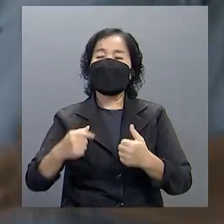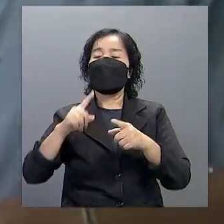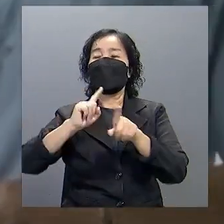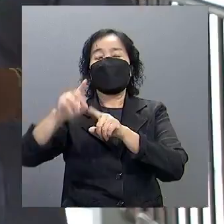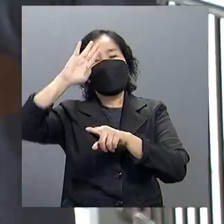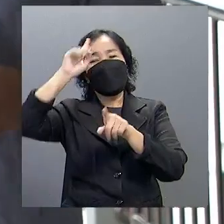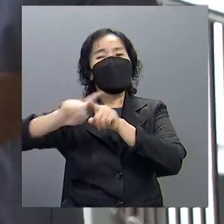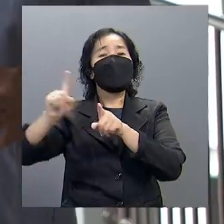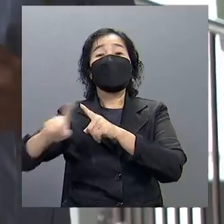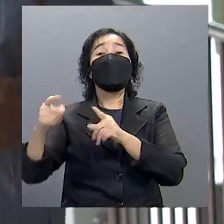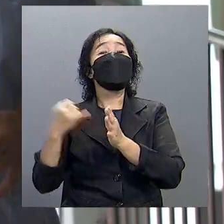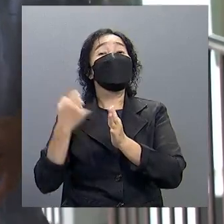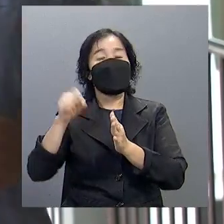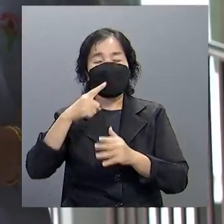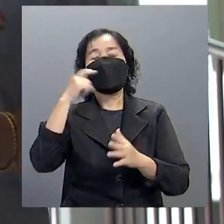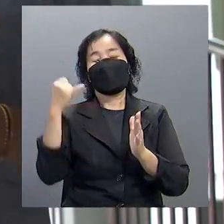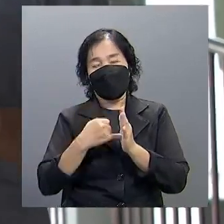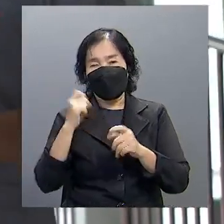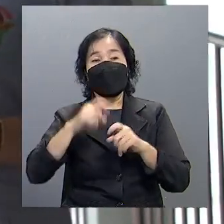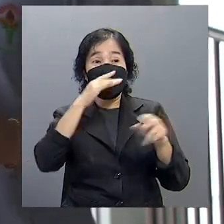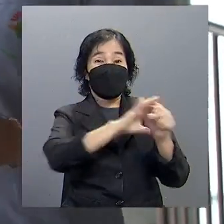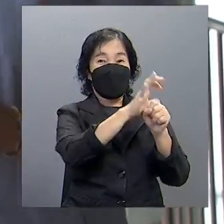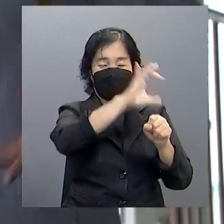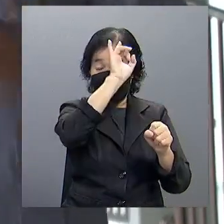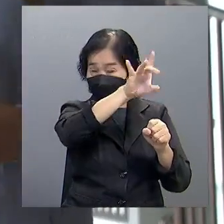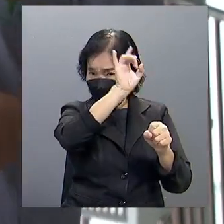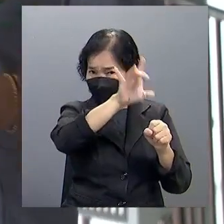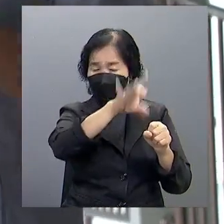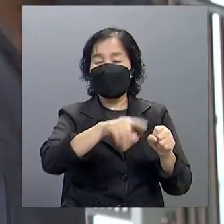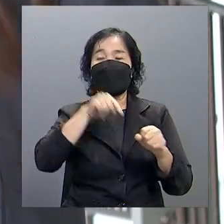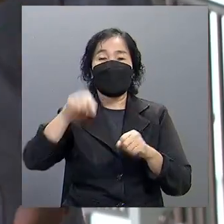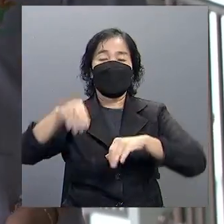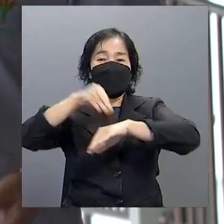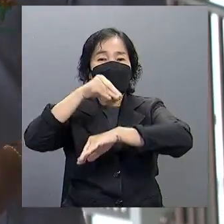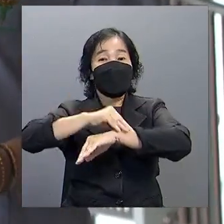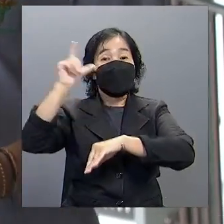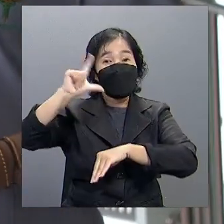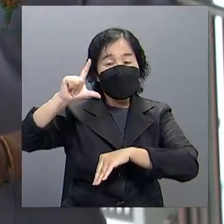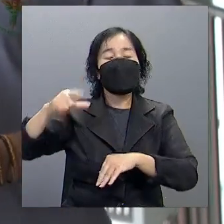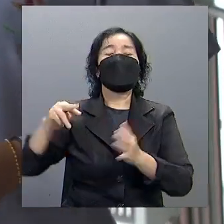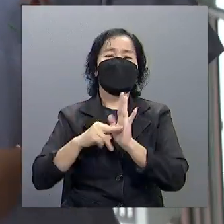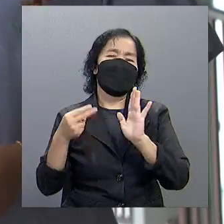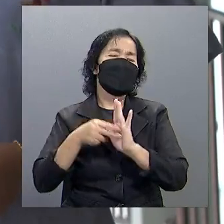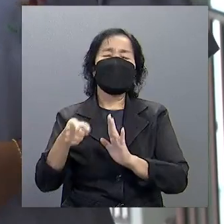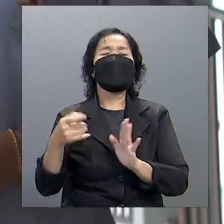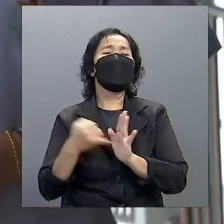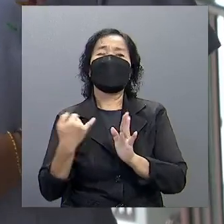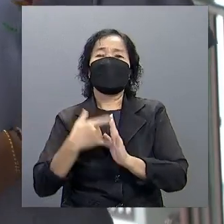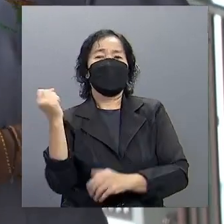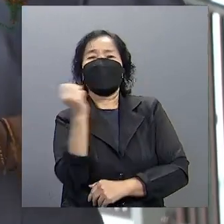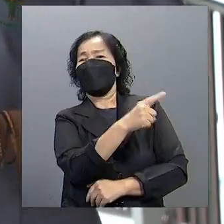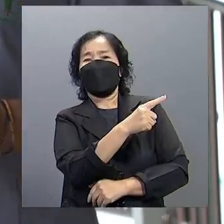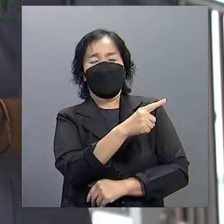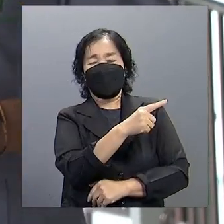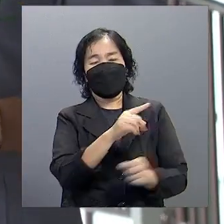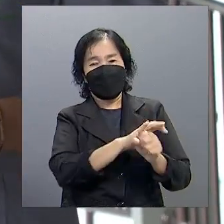ไม่ยากเท่าถ้าพูดถึงการติดเชื้อของฝีดาษลิงเนี่ยอาจจะยากกว่าของโควิดเพื่อซ้ำไปใช่ เ